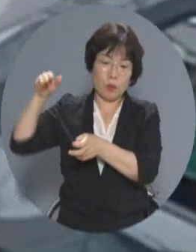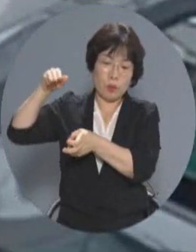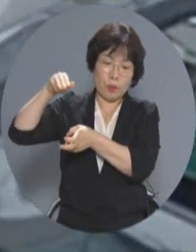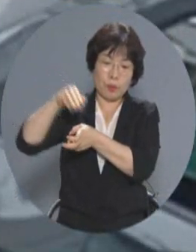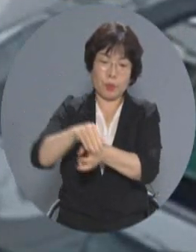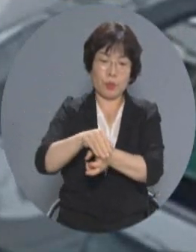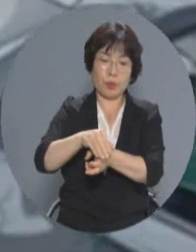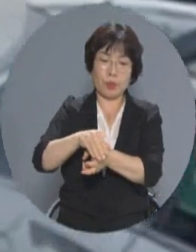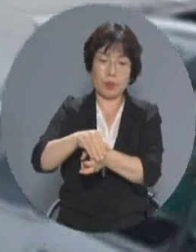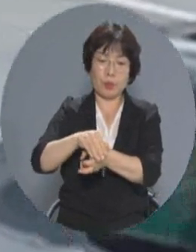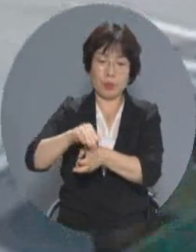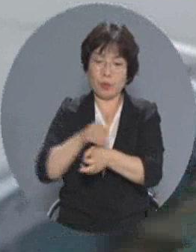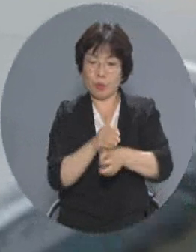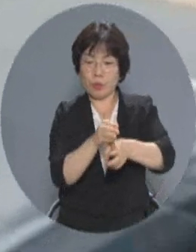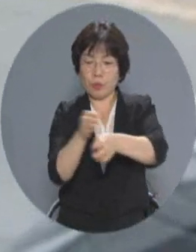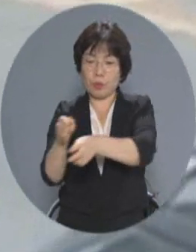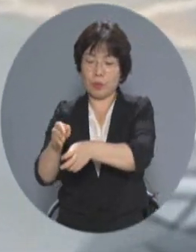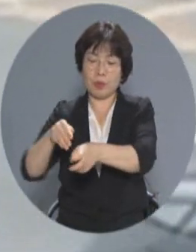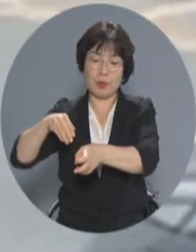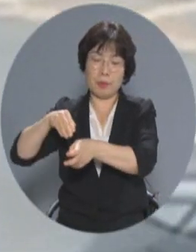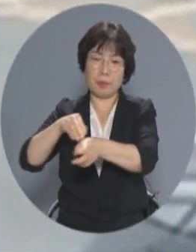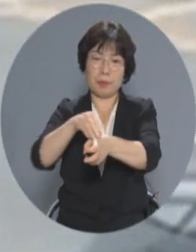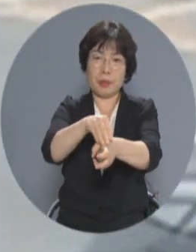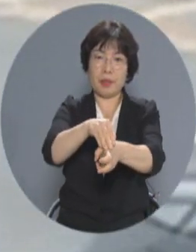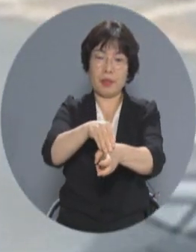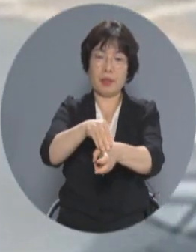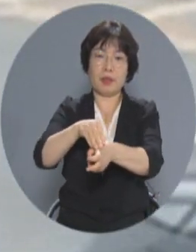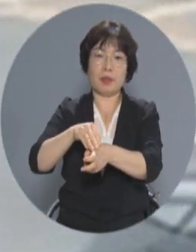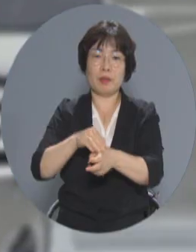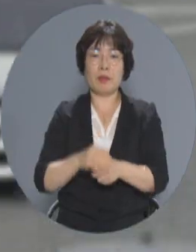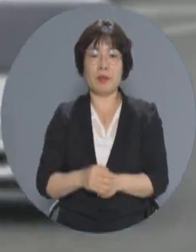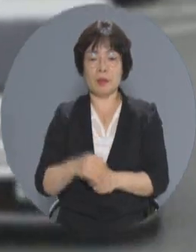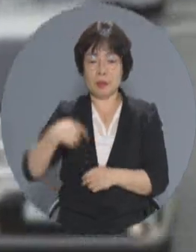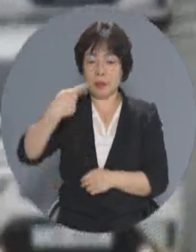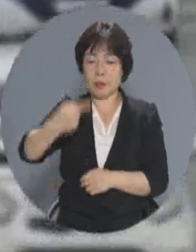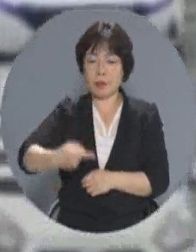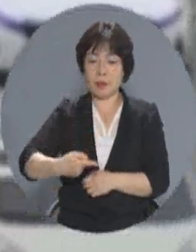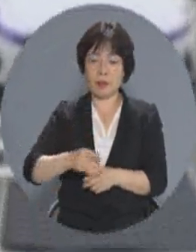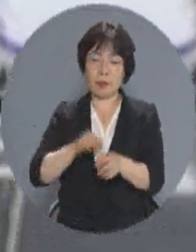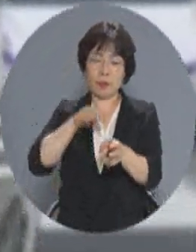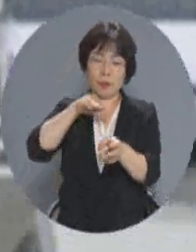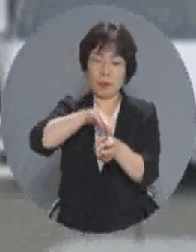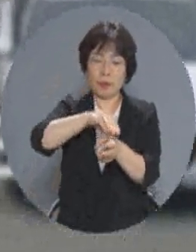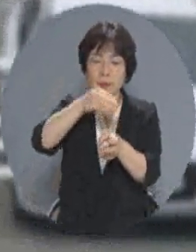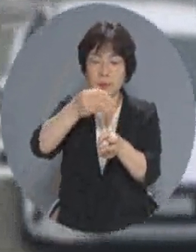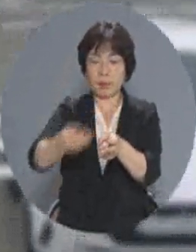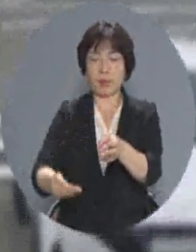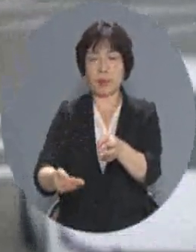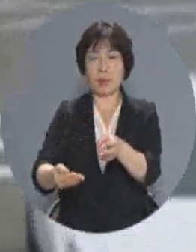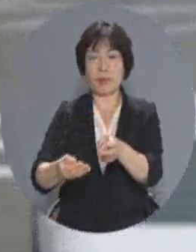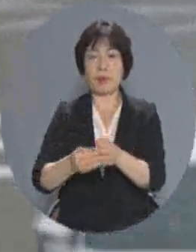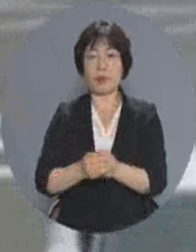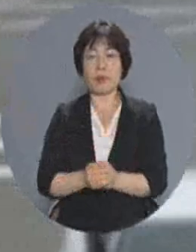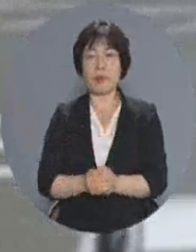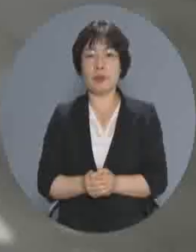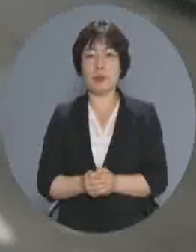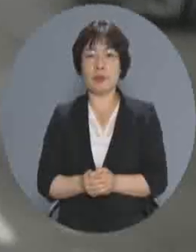못한 차량이 우회전을 하려 서 있던 차량들을 잇따라 들이받았고 2층 칸에 실려있던 차량도